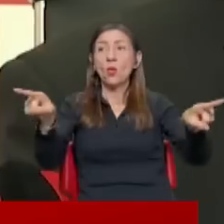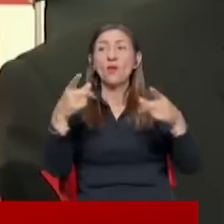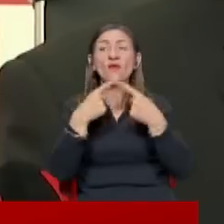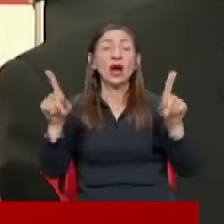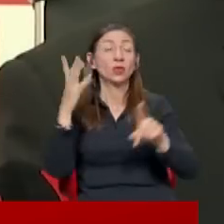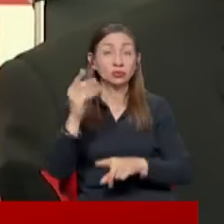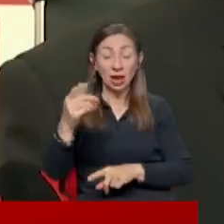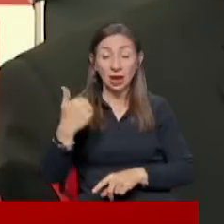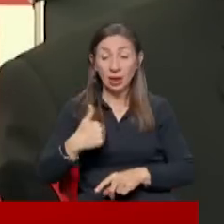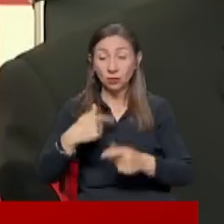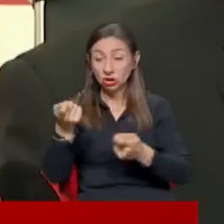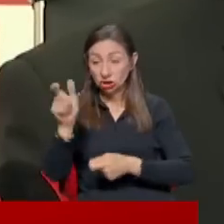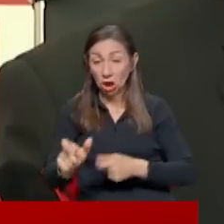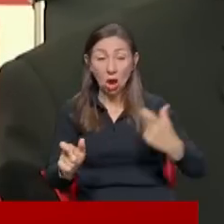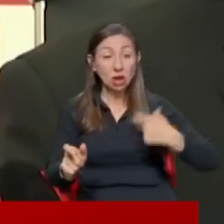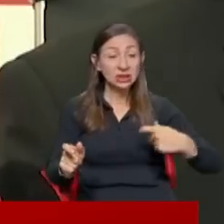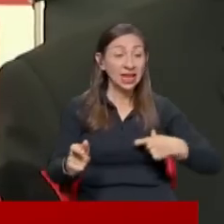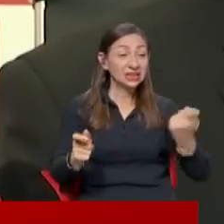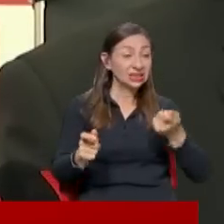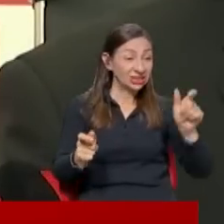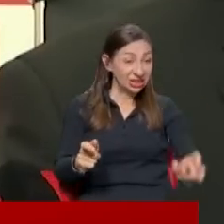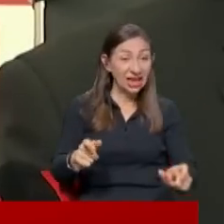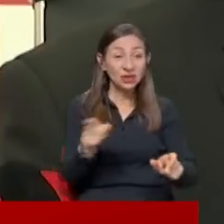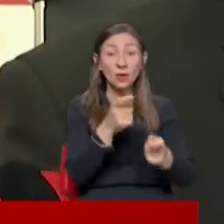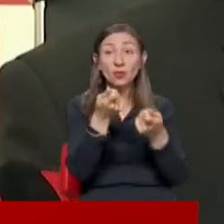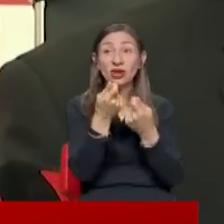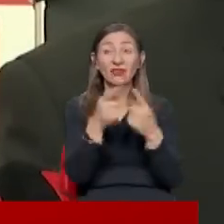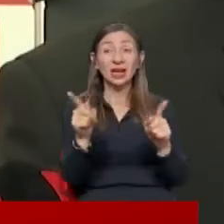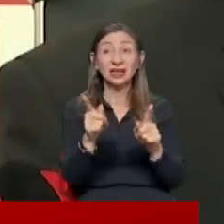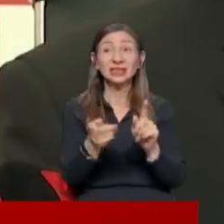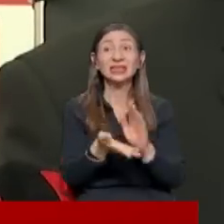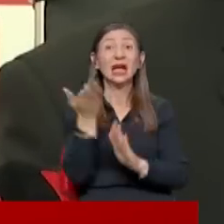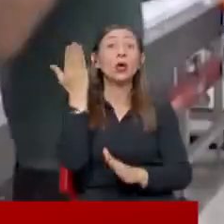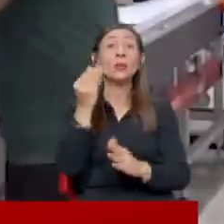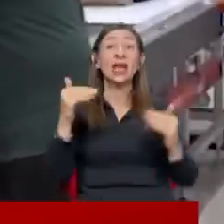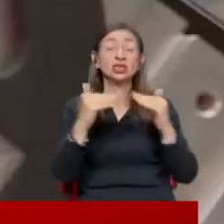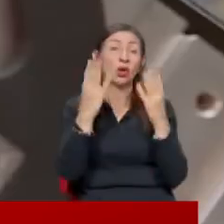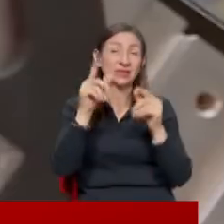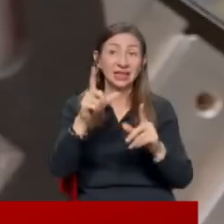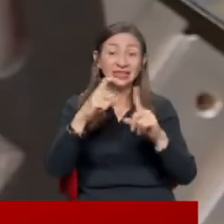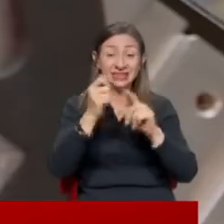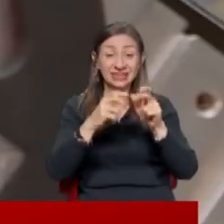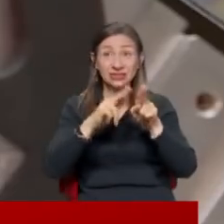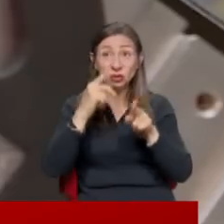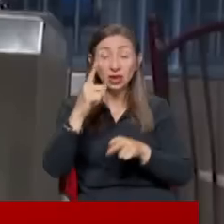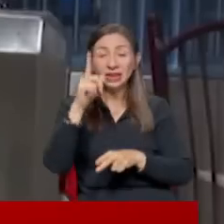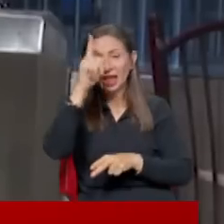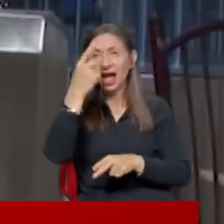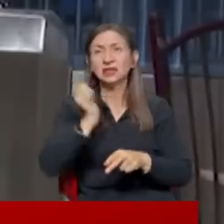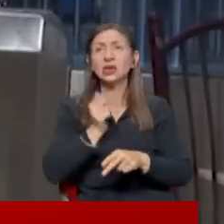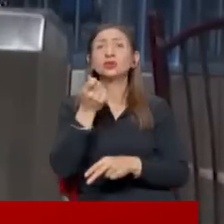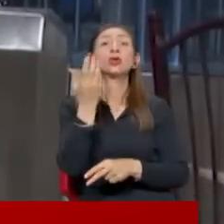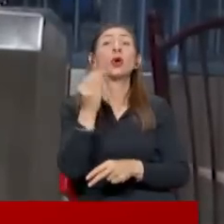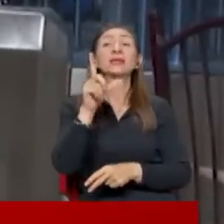açılacak. Tabii kamu işçileriyle özel sektör işçileri arasındaki ücret farkları da ortadan kaldırılmalı. DİSK'e göre de tek asgari